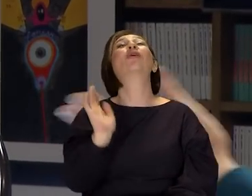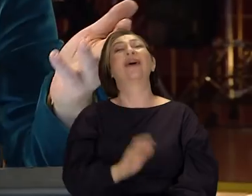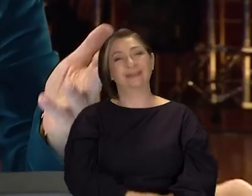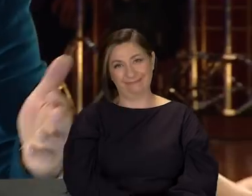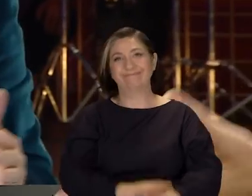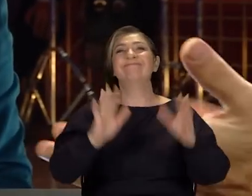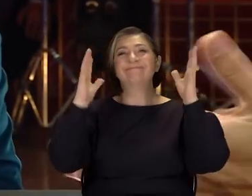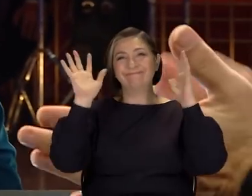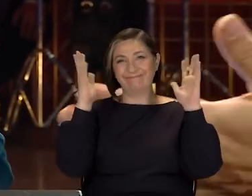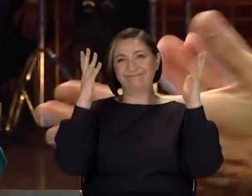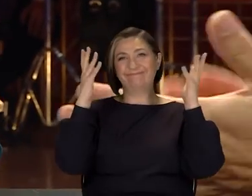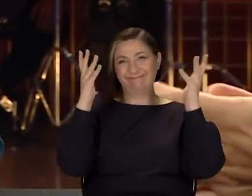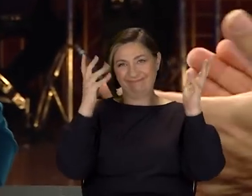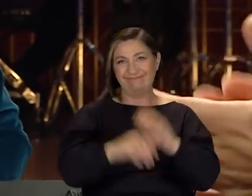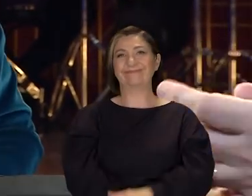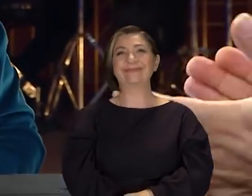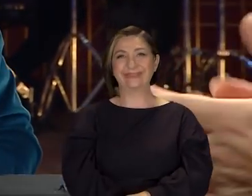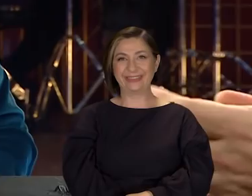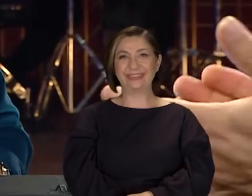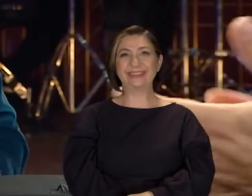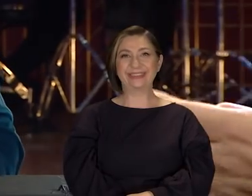Vay, alkışlıyoruz bu güzel sözü.